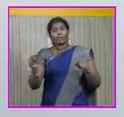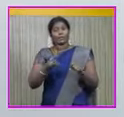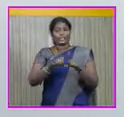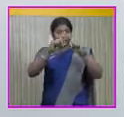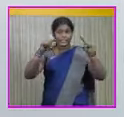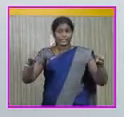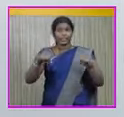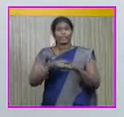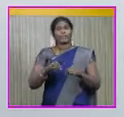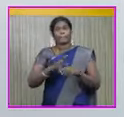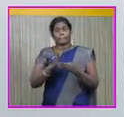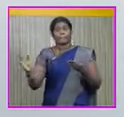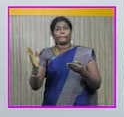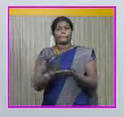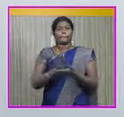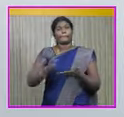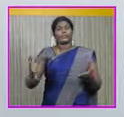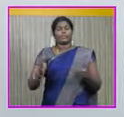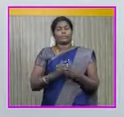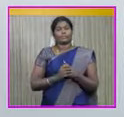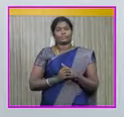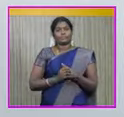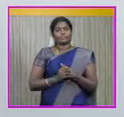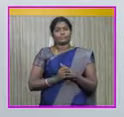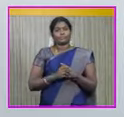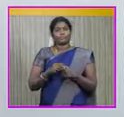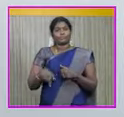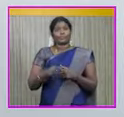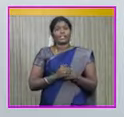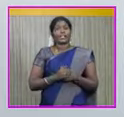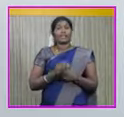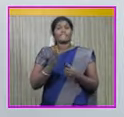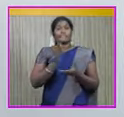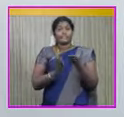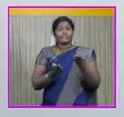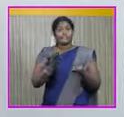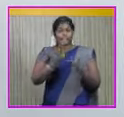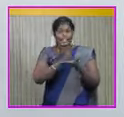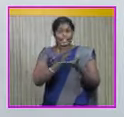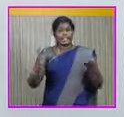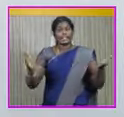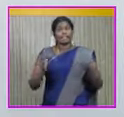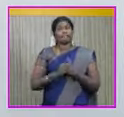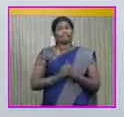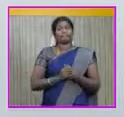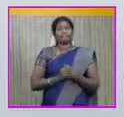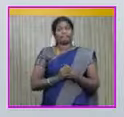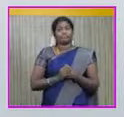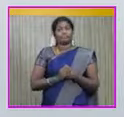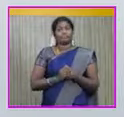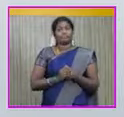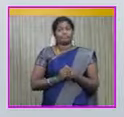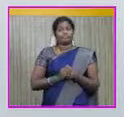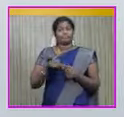விகிதத்தில் பிரிக்கும் அப்படின்னு ஒரு தேற்றம் இருக்குது. அந்த தேற்றத்துக்கு பேர் விகித சம தேற்றம். அந்த தேற்றத்தின்படி இங்கு